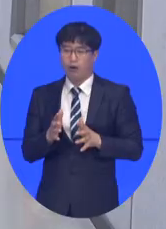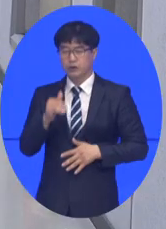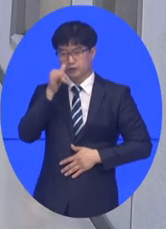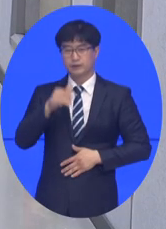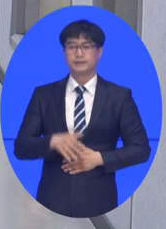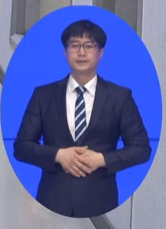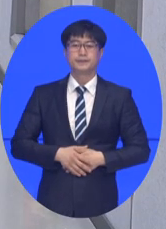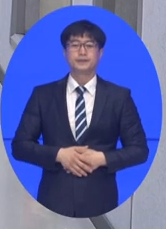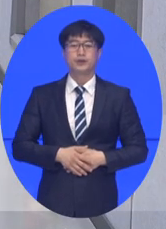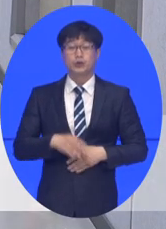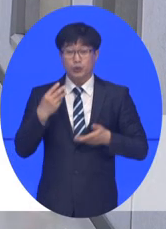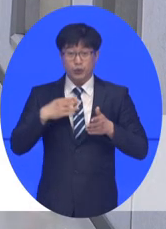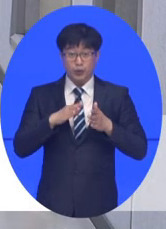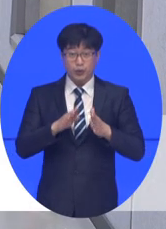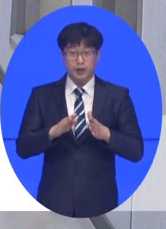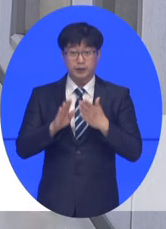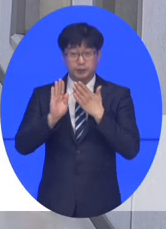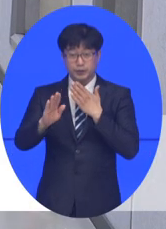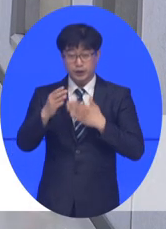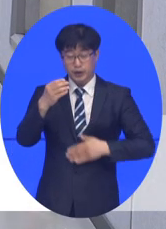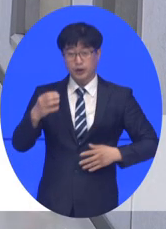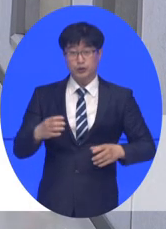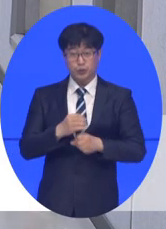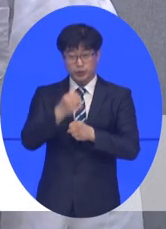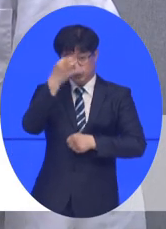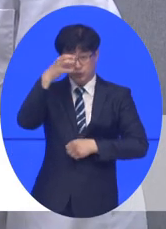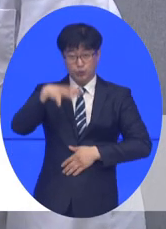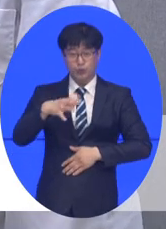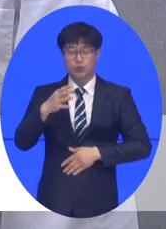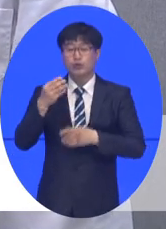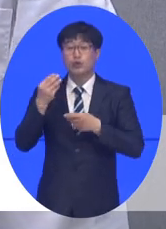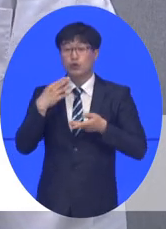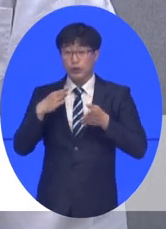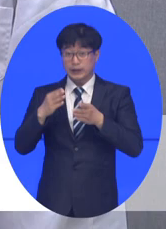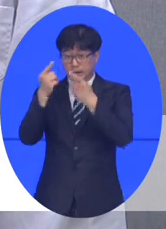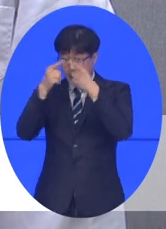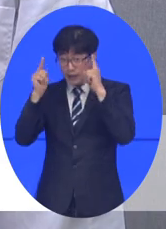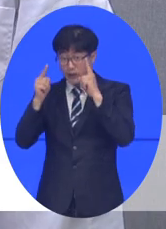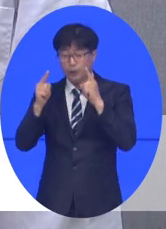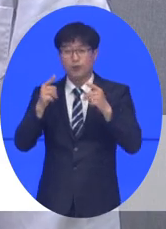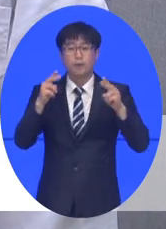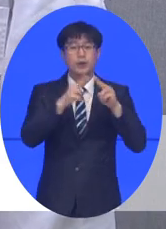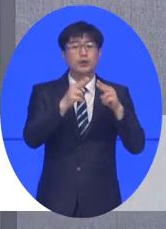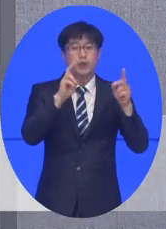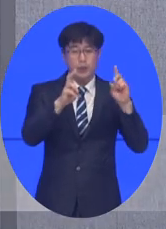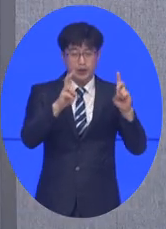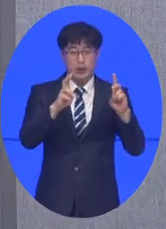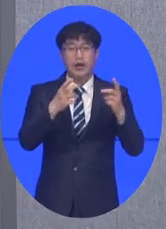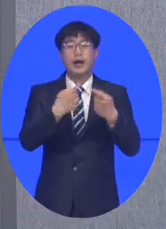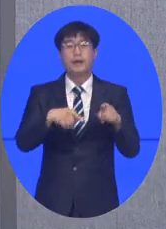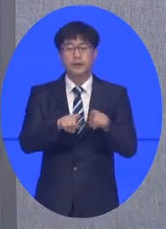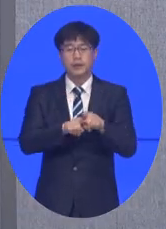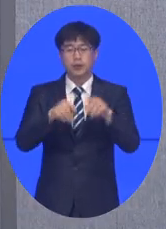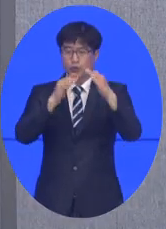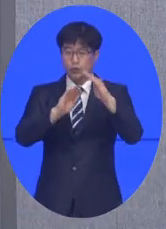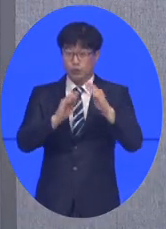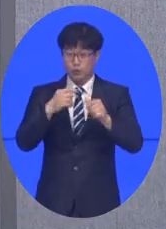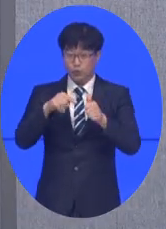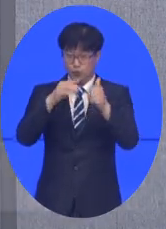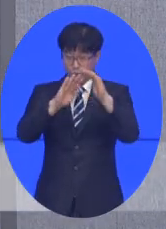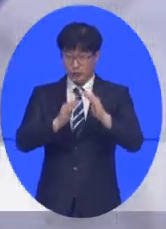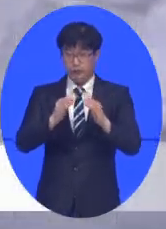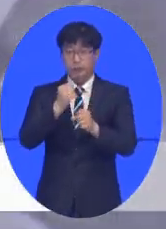이런. 이에 경기도가 차세대 융합기술원, 경기대 반도체 장비업체와 함께 교육과정을 만들었습니다.